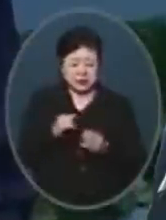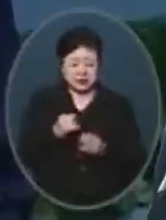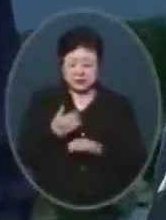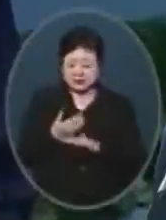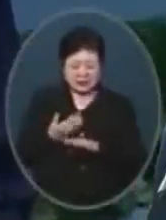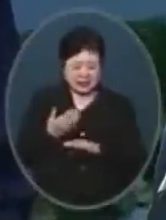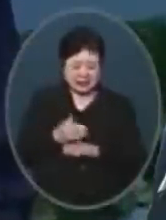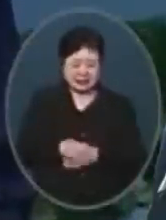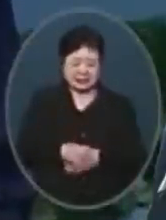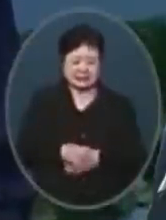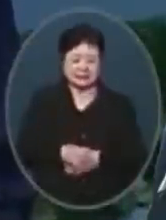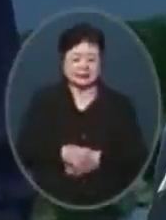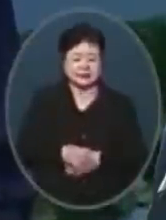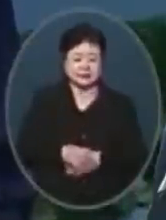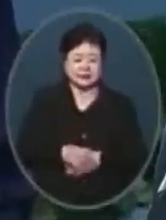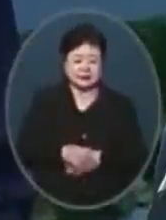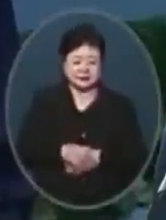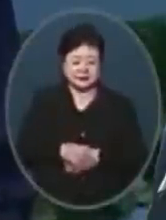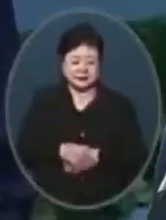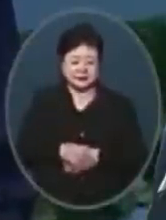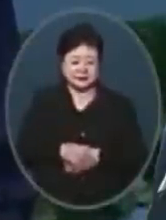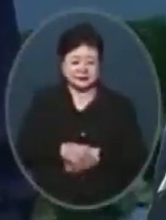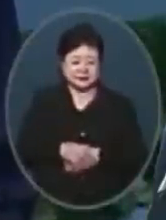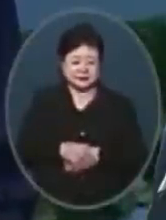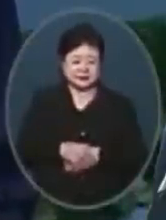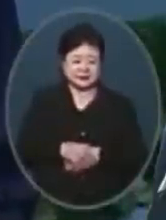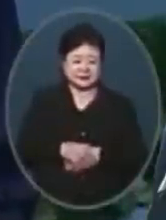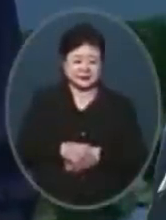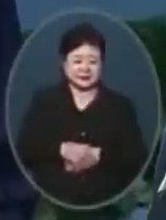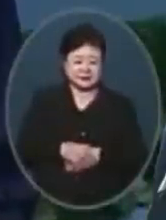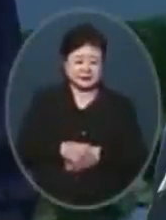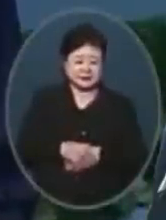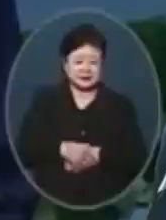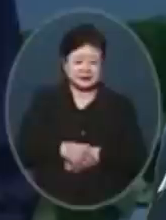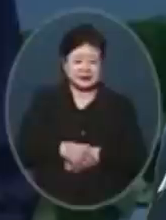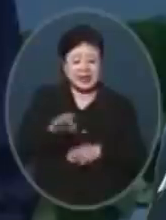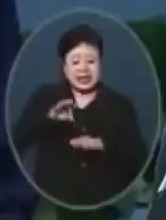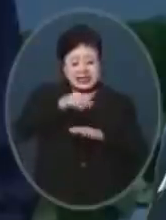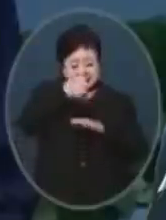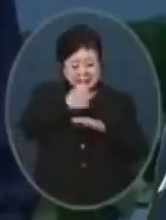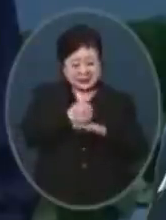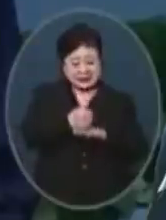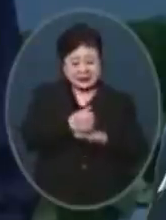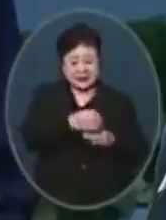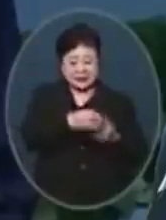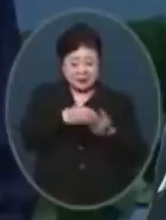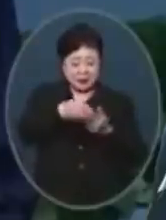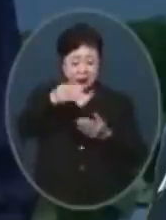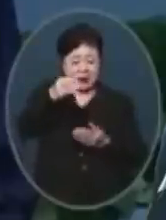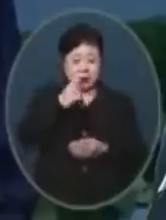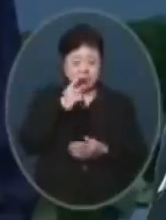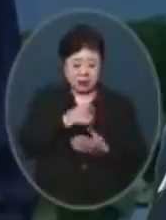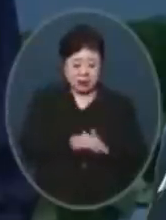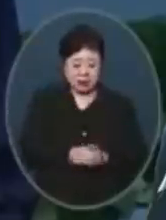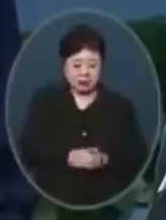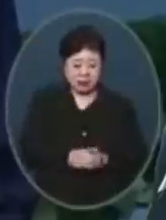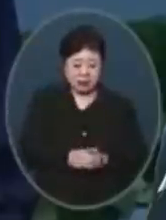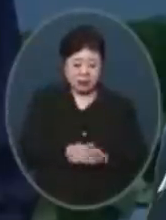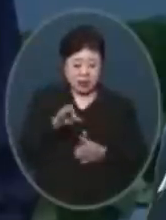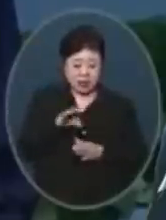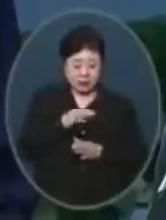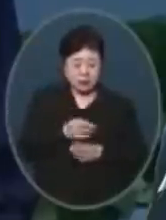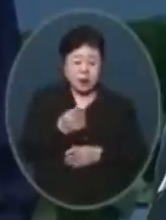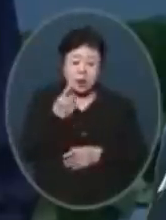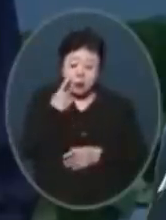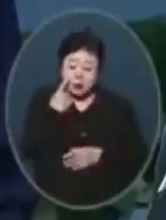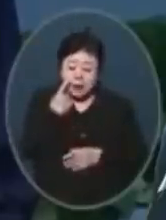살 수 없습니다. 임금님이 데리고 살아야 되겠습니다. 그 임금님이 한번